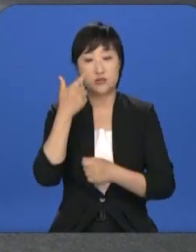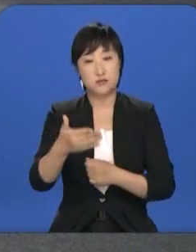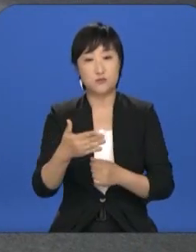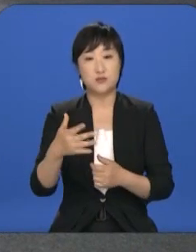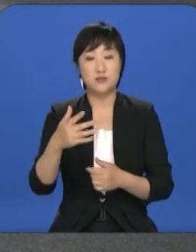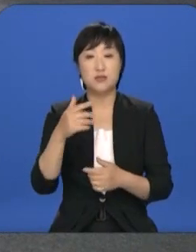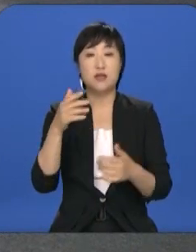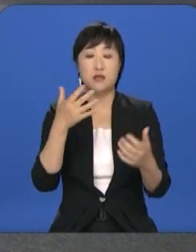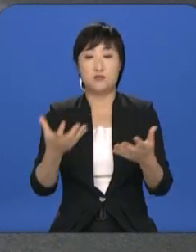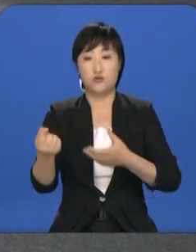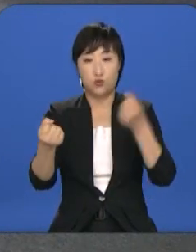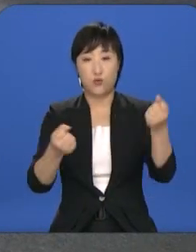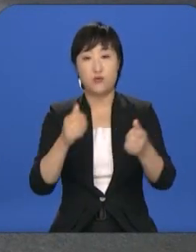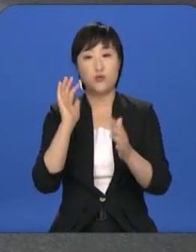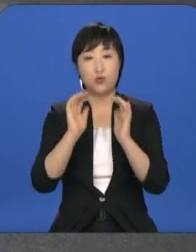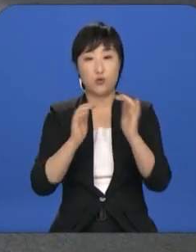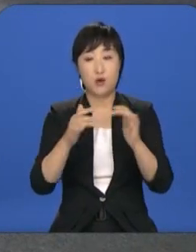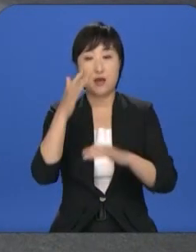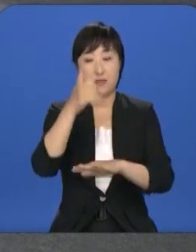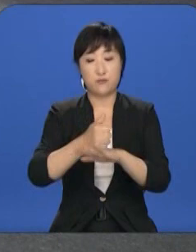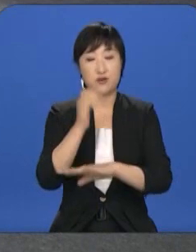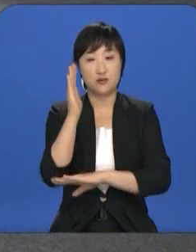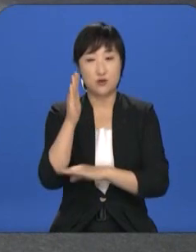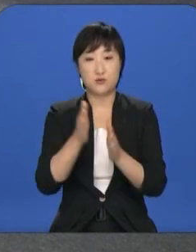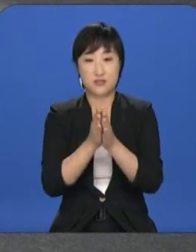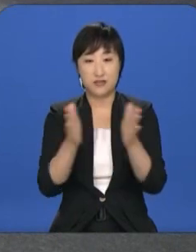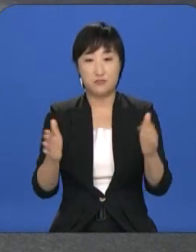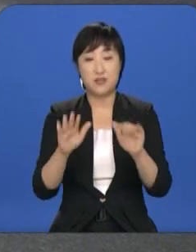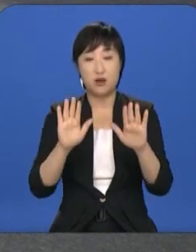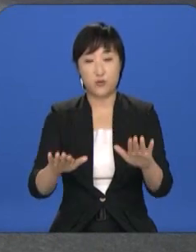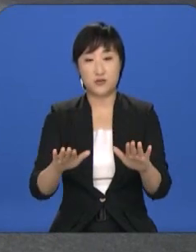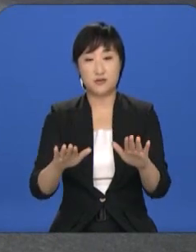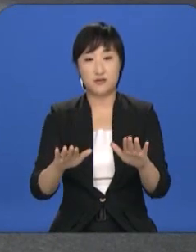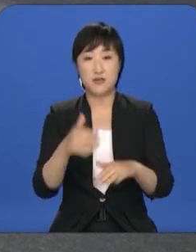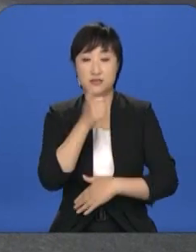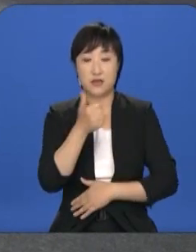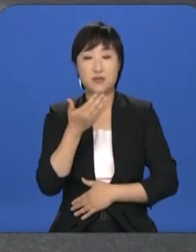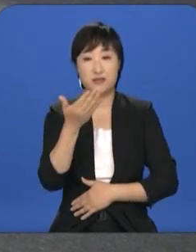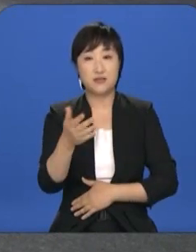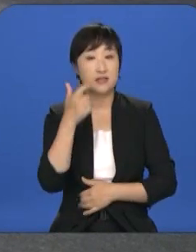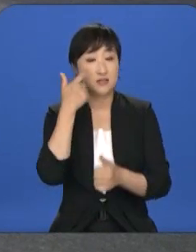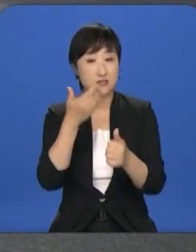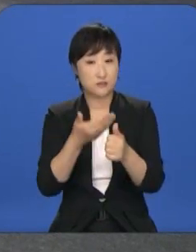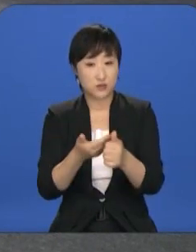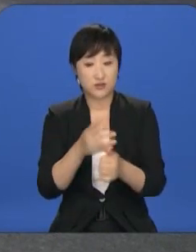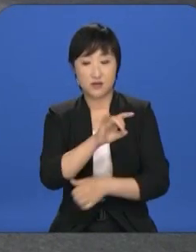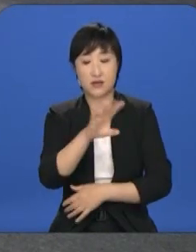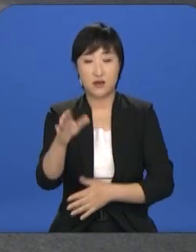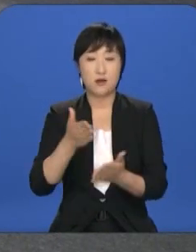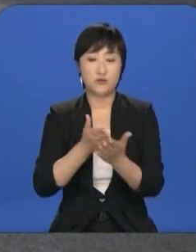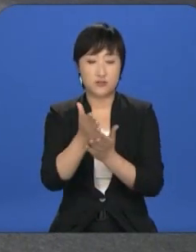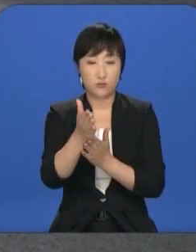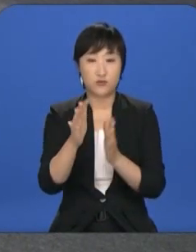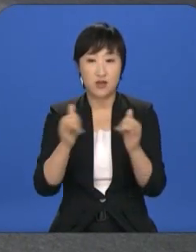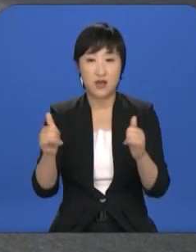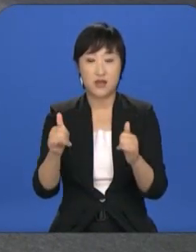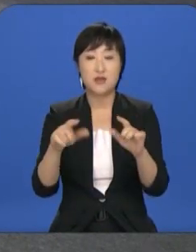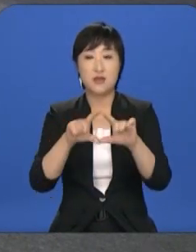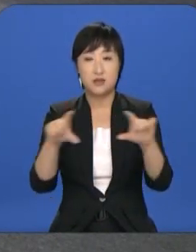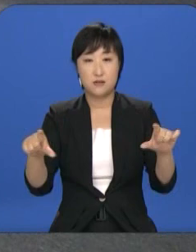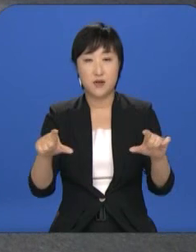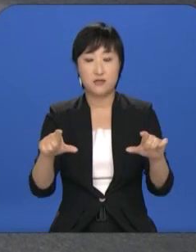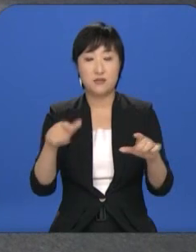질문, 주도권 토론과 마무리 연설로 진행됩니다. 오늘 토론회에서 사회자가 드리는 질문은 각 분야 전문가 및